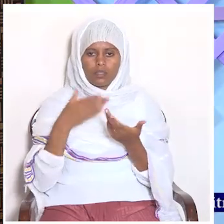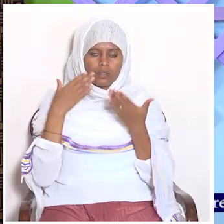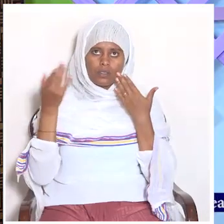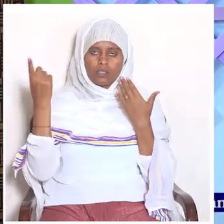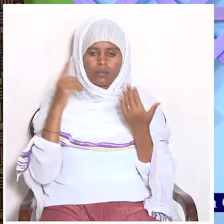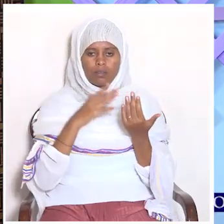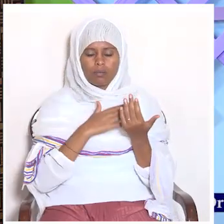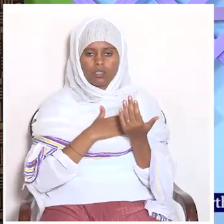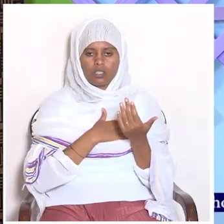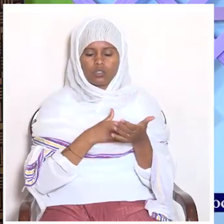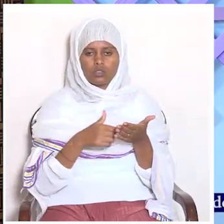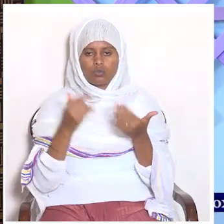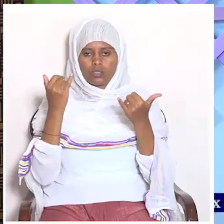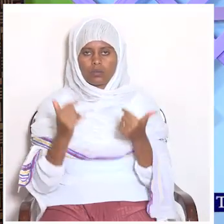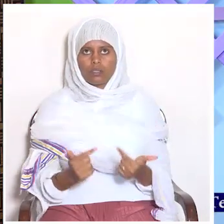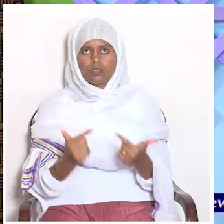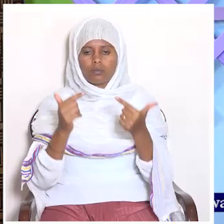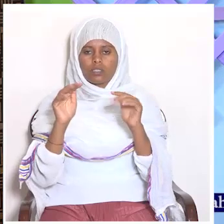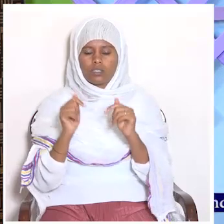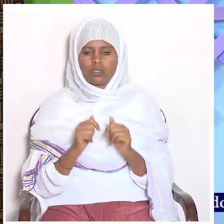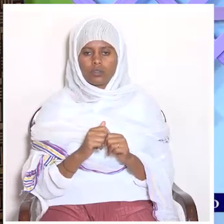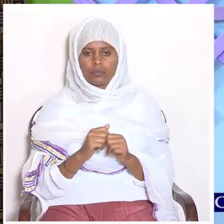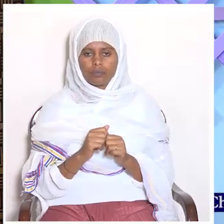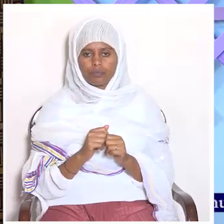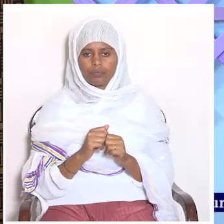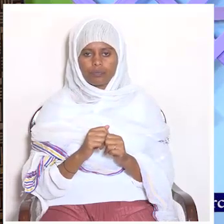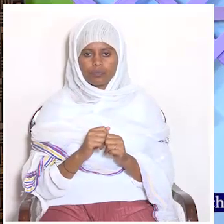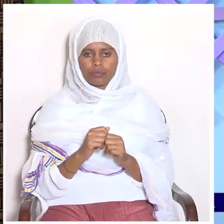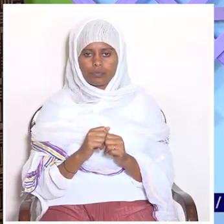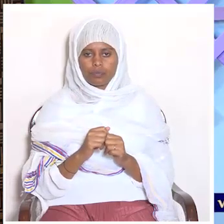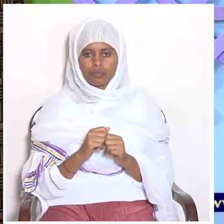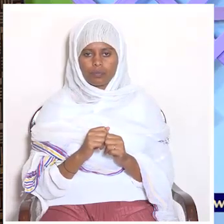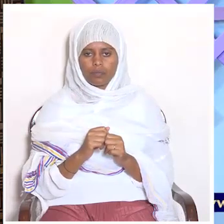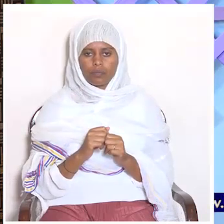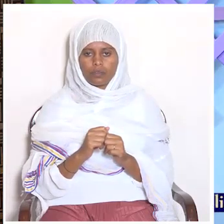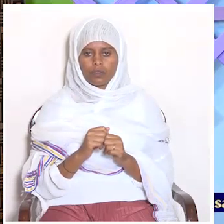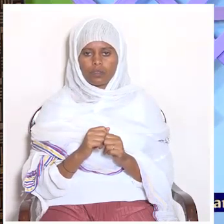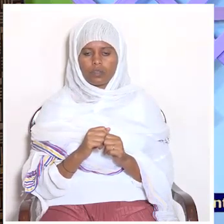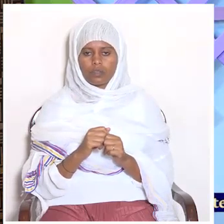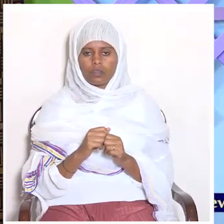ስድራ ሕያው እግዚኣብሔር ኣምላኽና ስሙ ዝኸበረን ዝተመስገነን ይኹን።